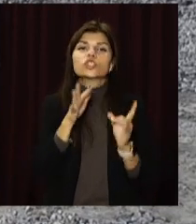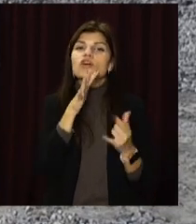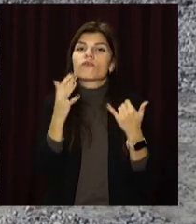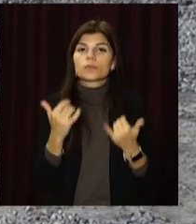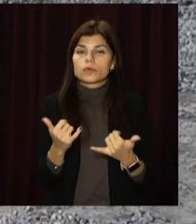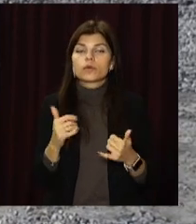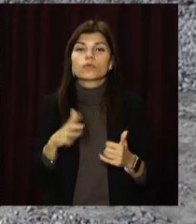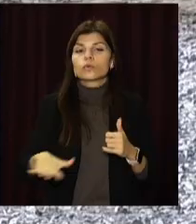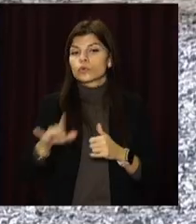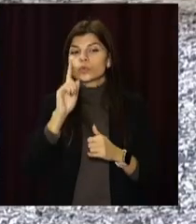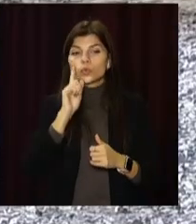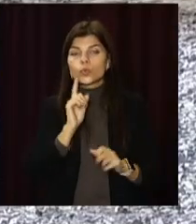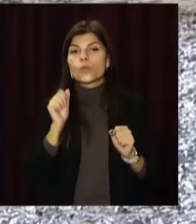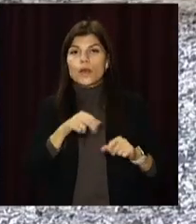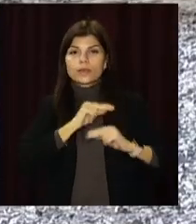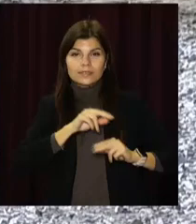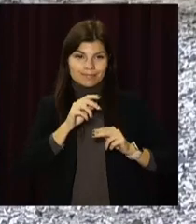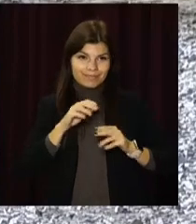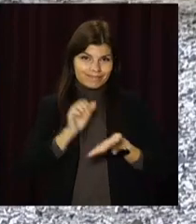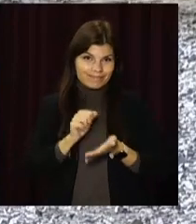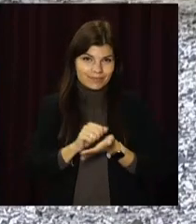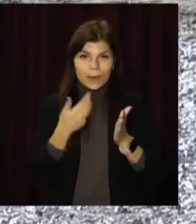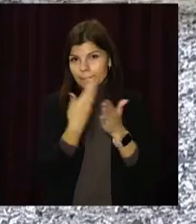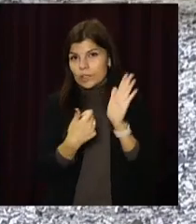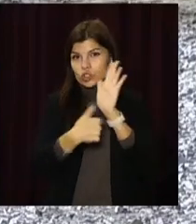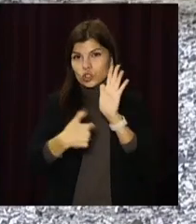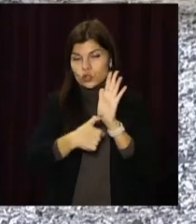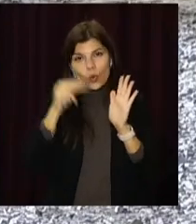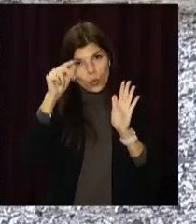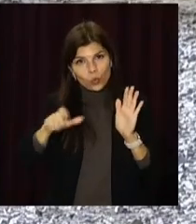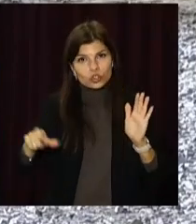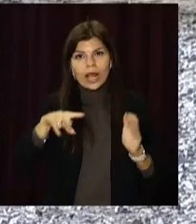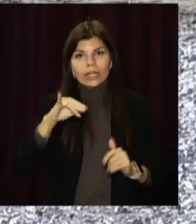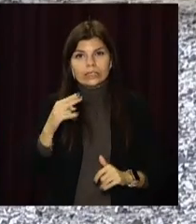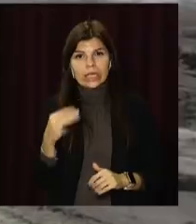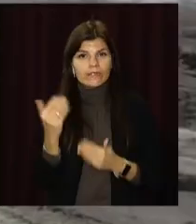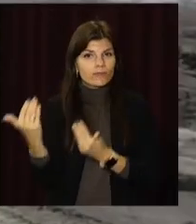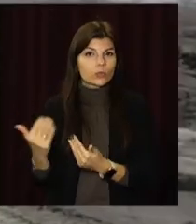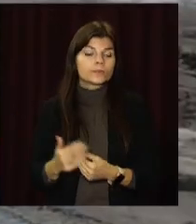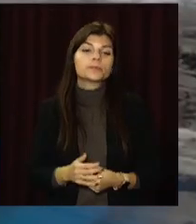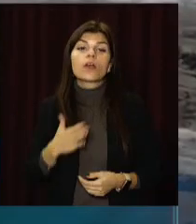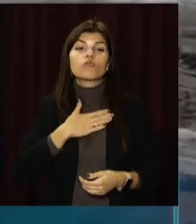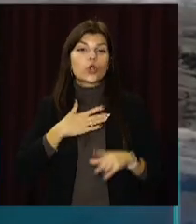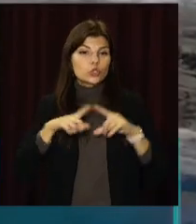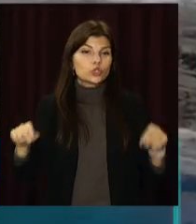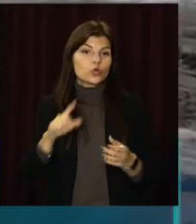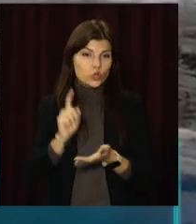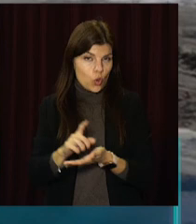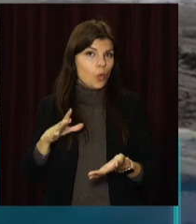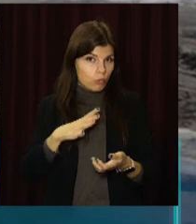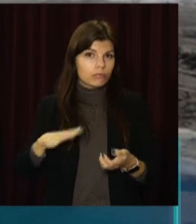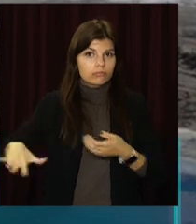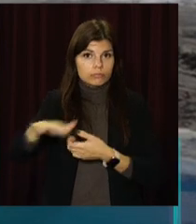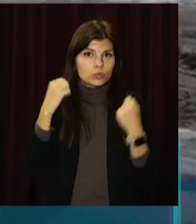сучасним. У комфортних умовах зможуть займатися понад 600 учнів ліцею. В нашій школі повинен стадіон, тому що в